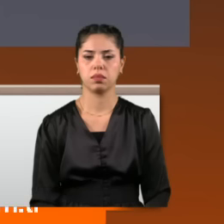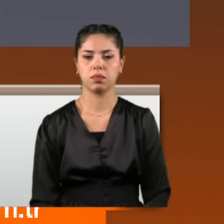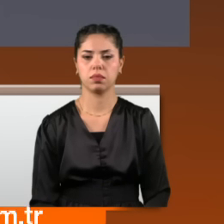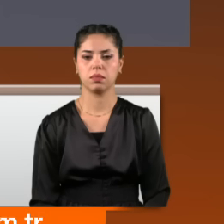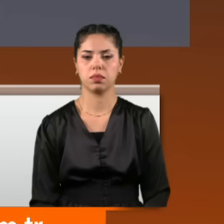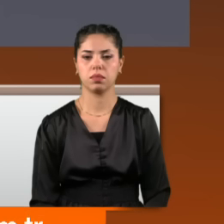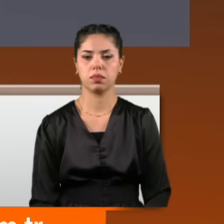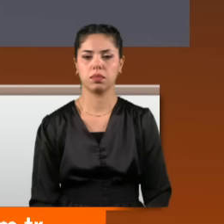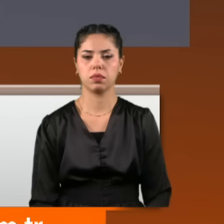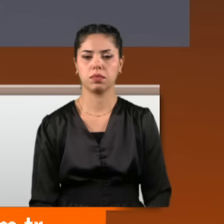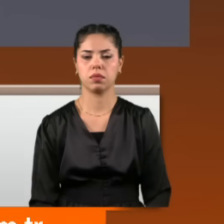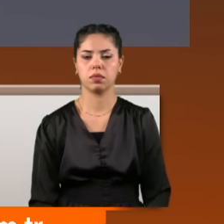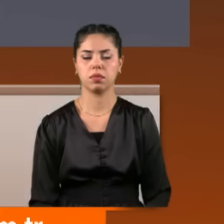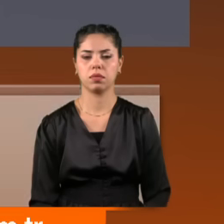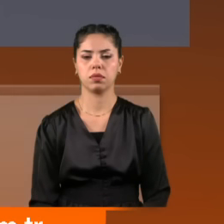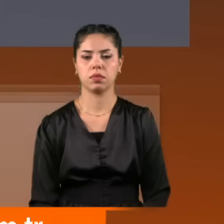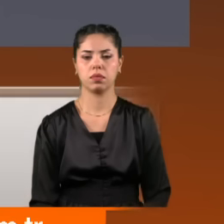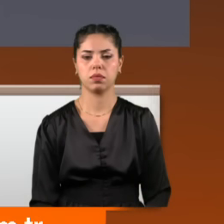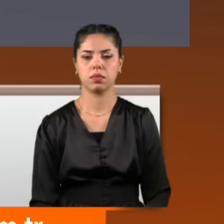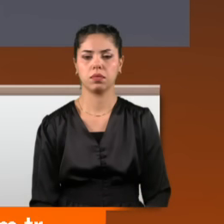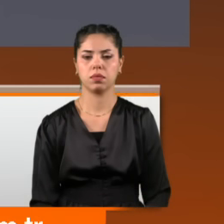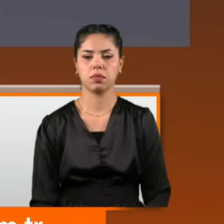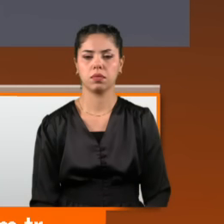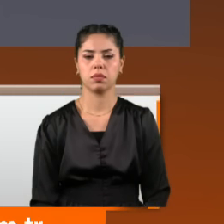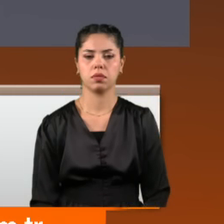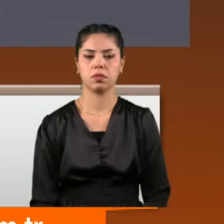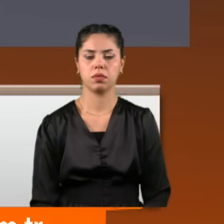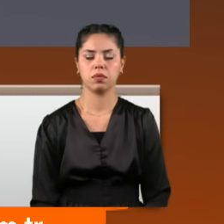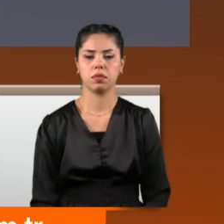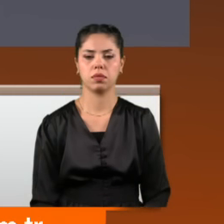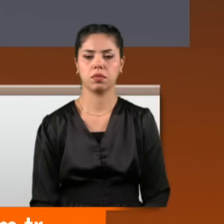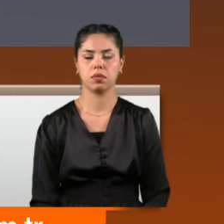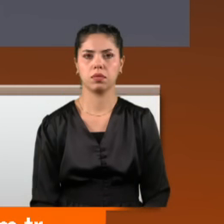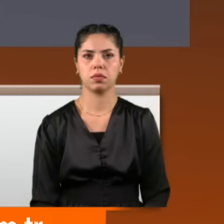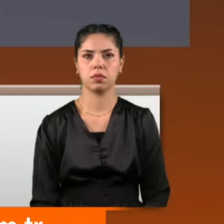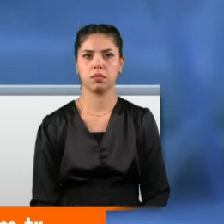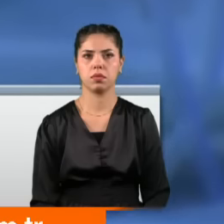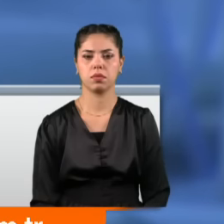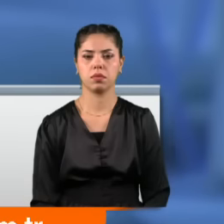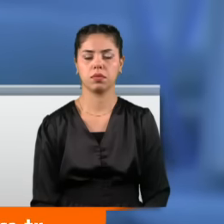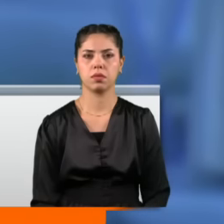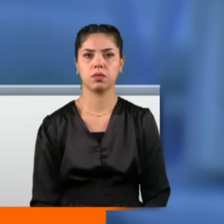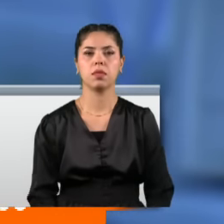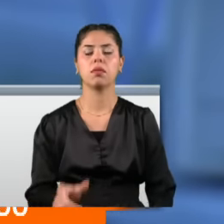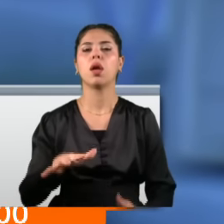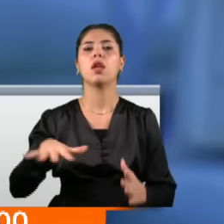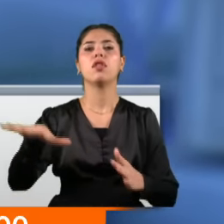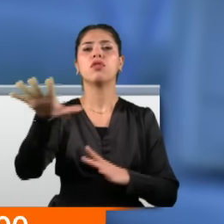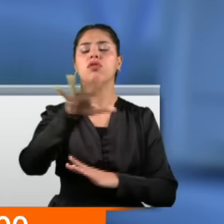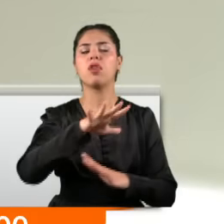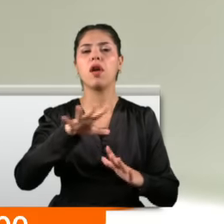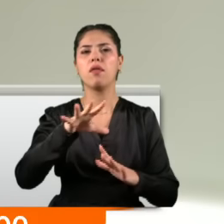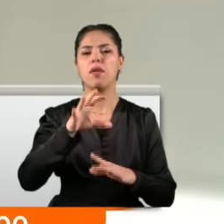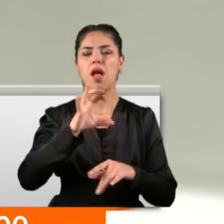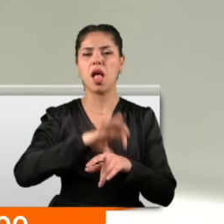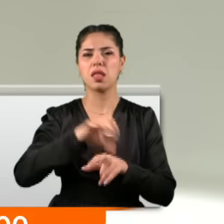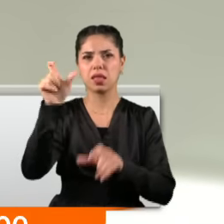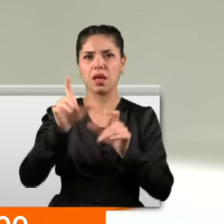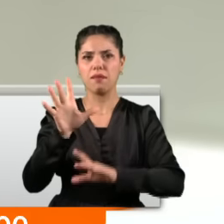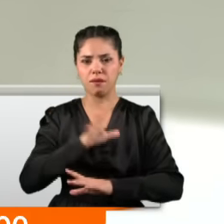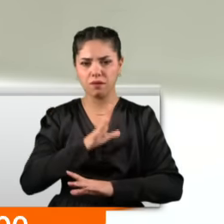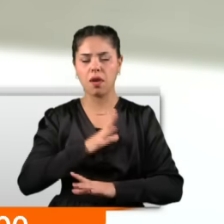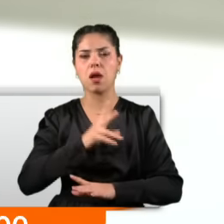konuşmadan usulsüzlük yapıldığını anladım. Sonrasında şikayetçi olacağımı söyledim. Çevresindeki hastaları çeteye yönlendiren